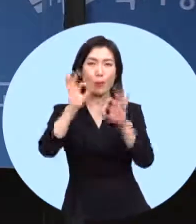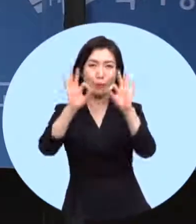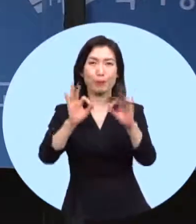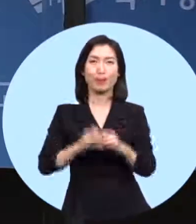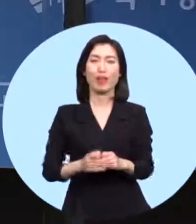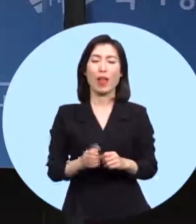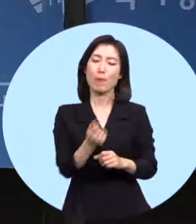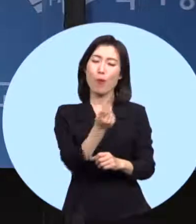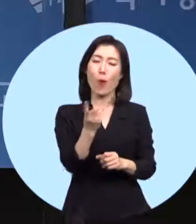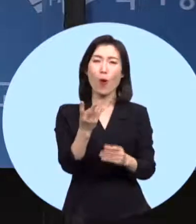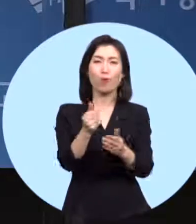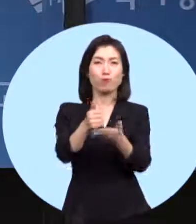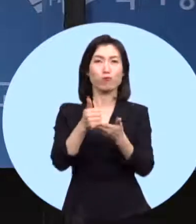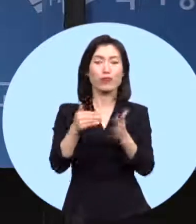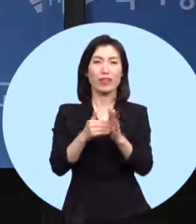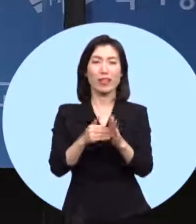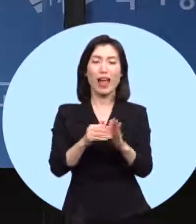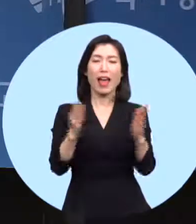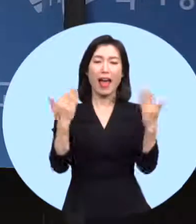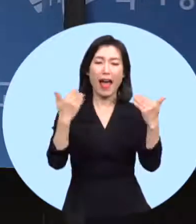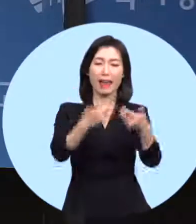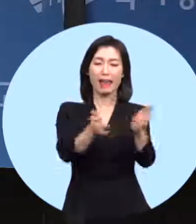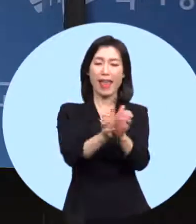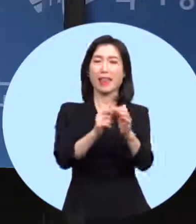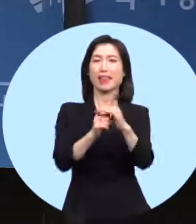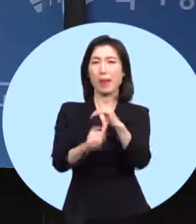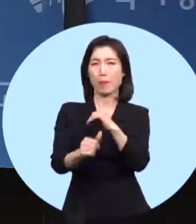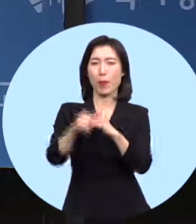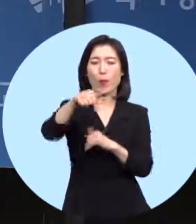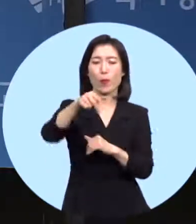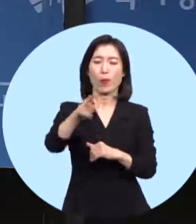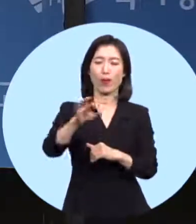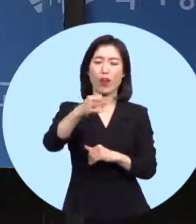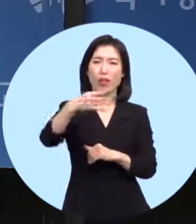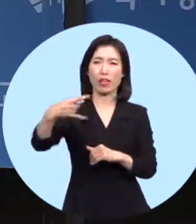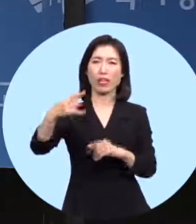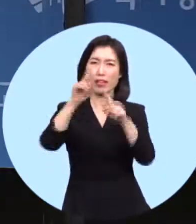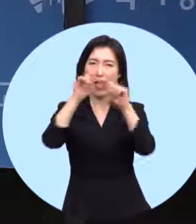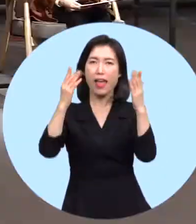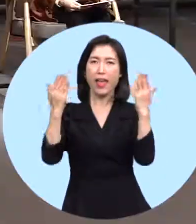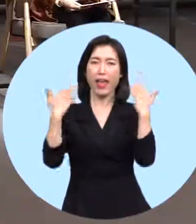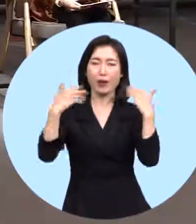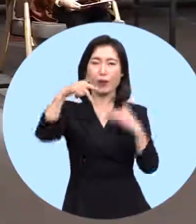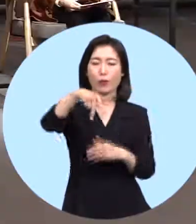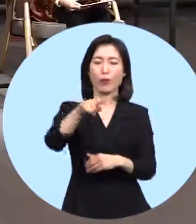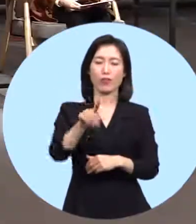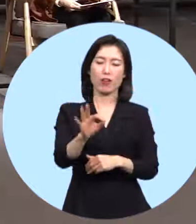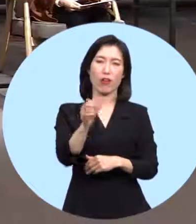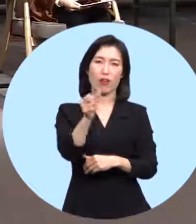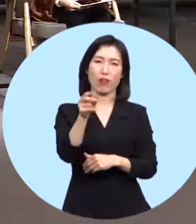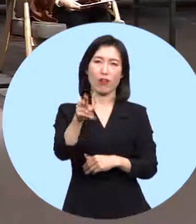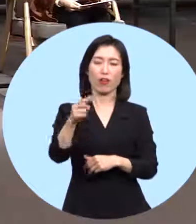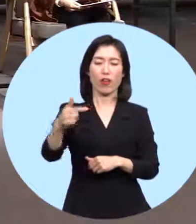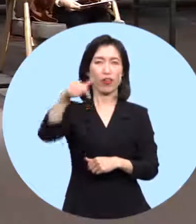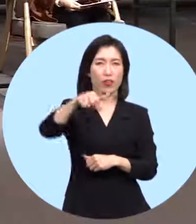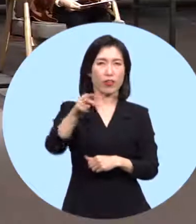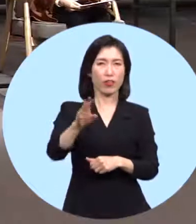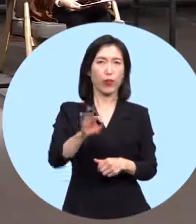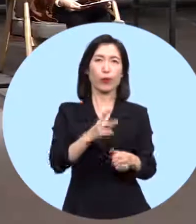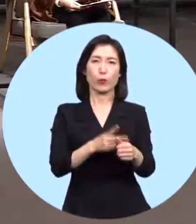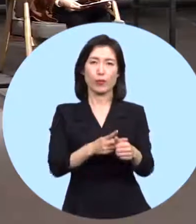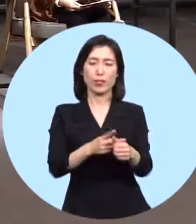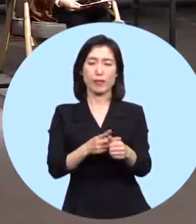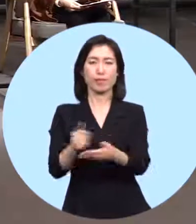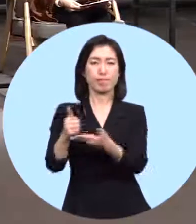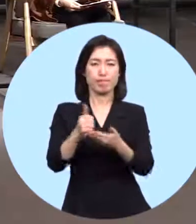몇 분을 저희가 모셨는데요. 먼저 학계를 대표해서 경희대학교 후마니타스 칼리제 정현경 교수님의 토론